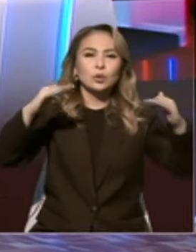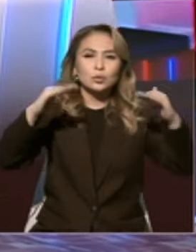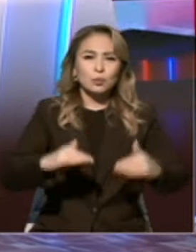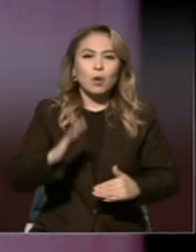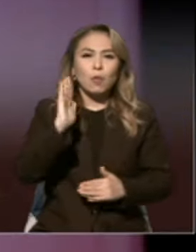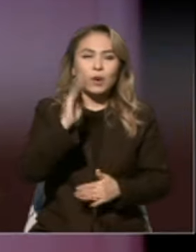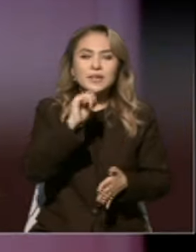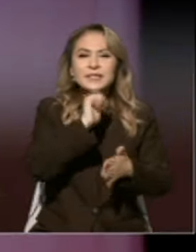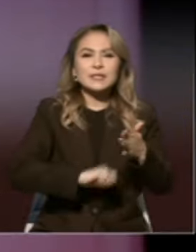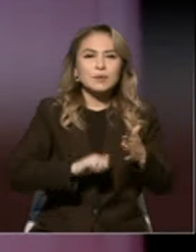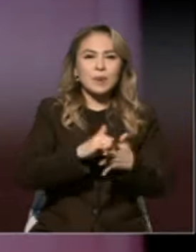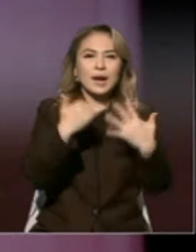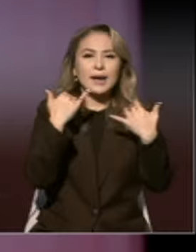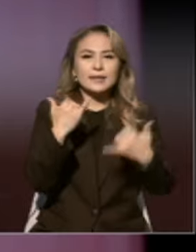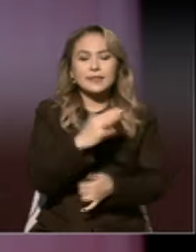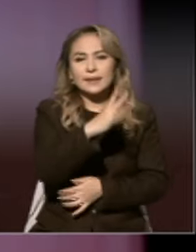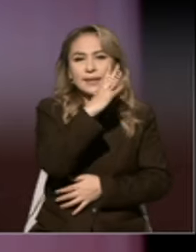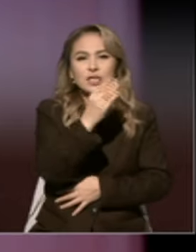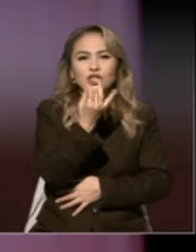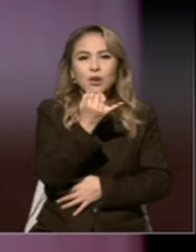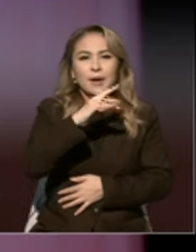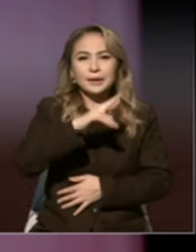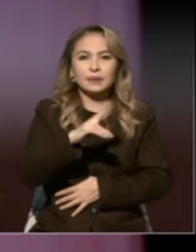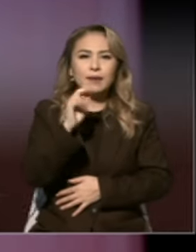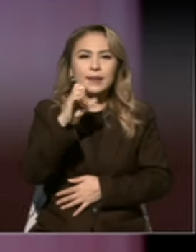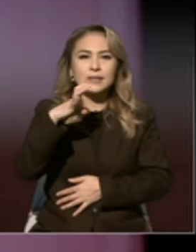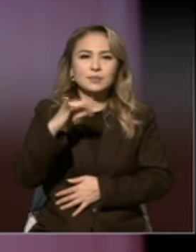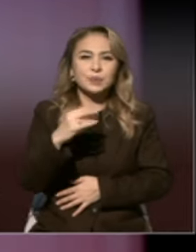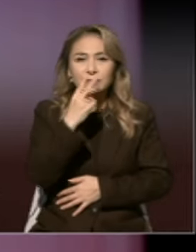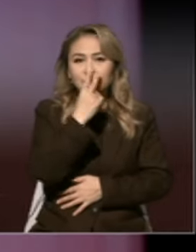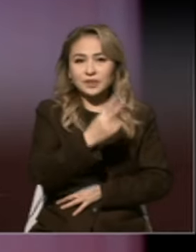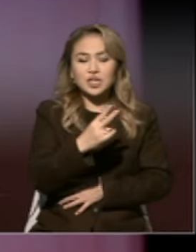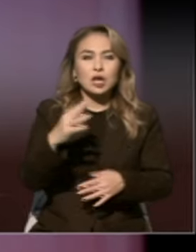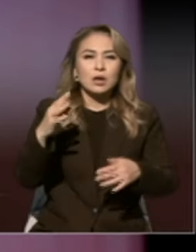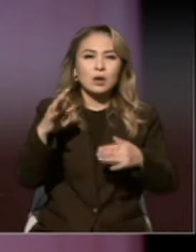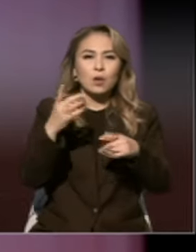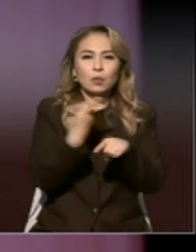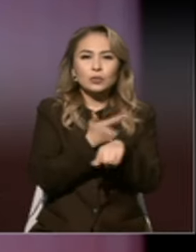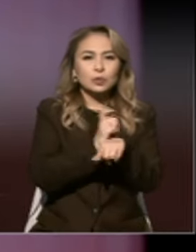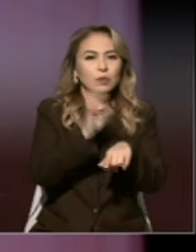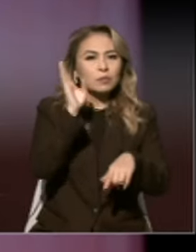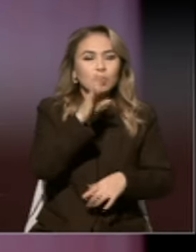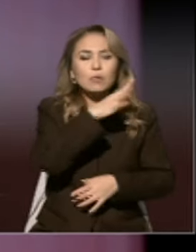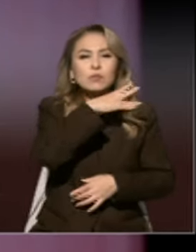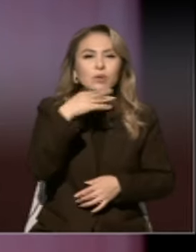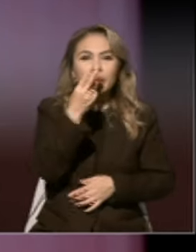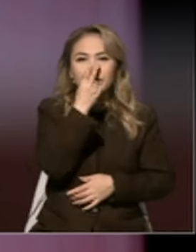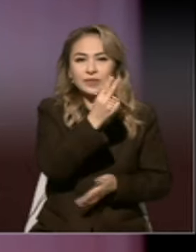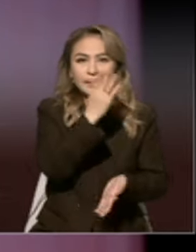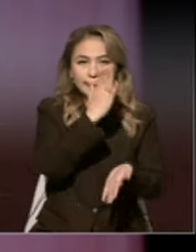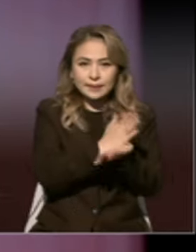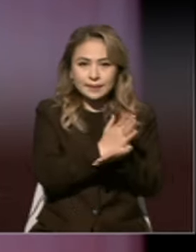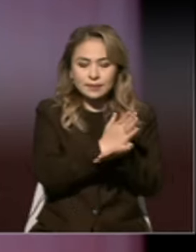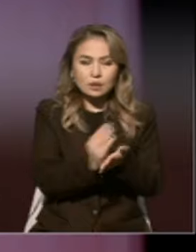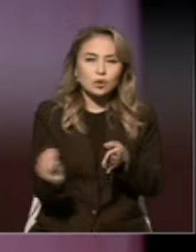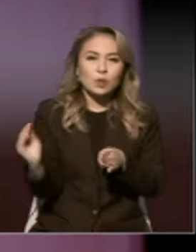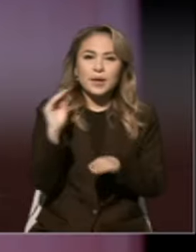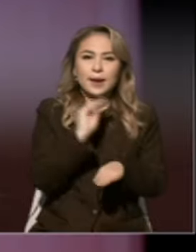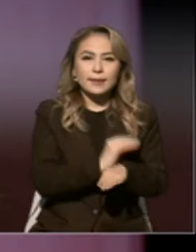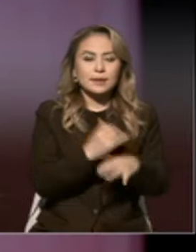төмендейді, себебі қазір кезде жайықтың Каспийге құяр жерін қарасаңыздар, судың өте мол екендігі көрінеді. Сонымен қатар